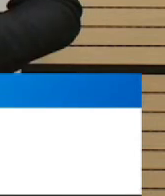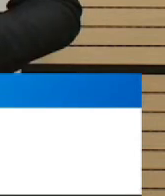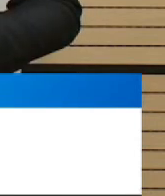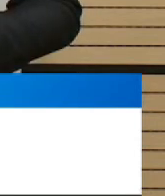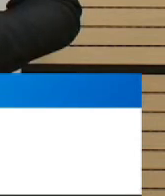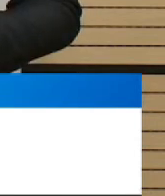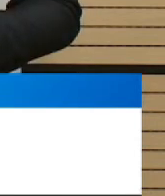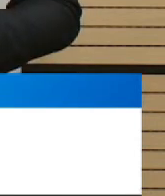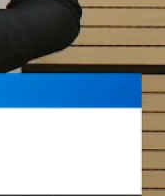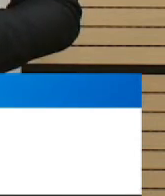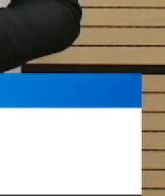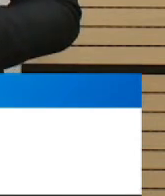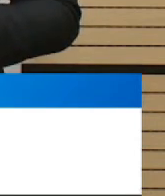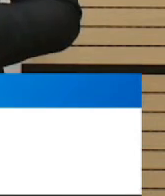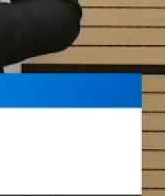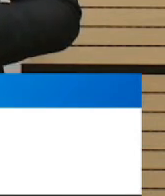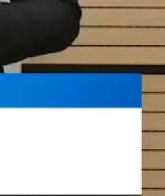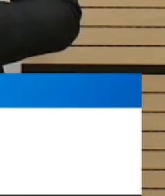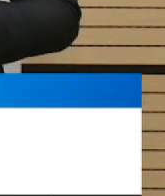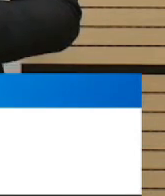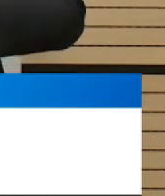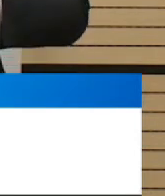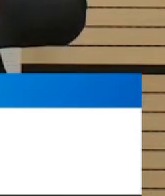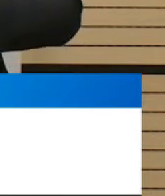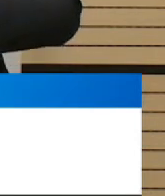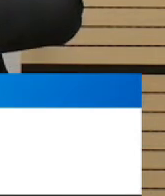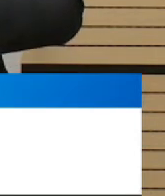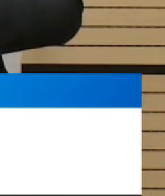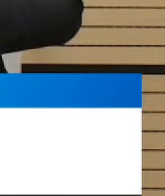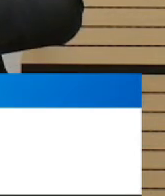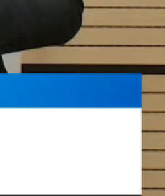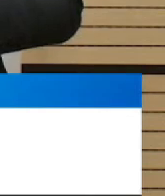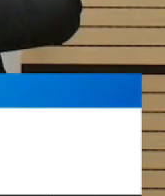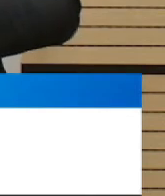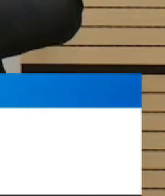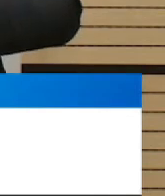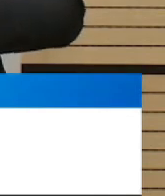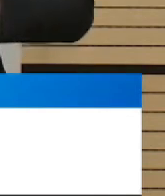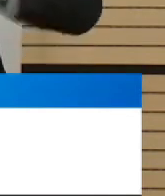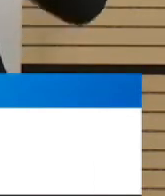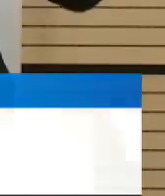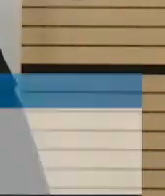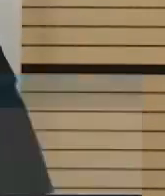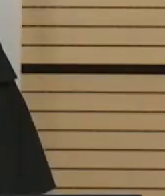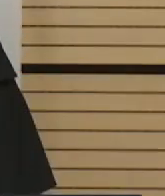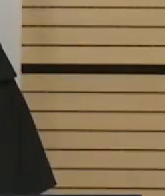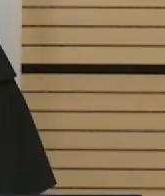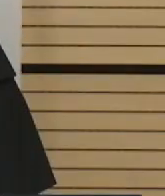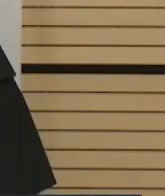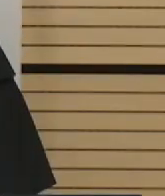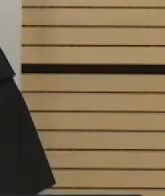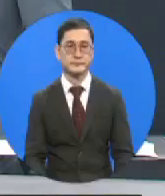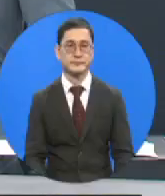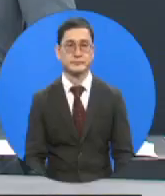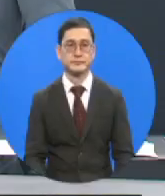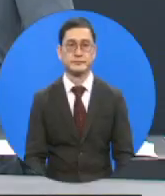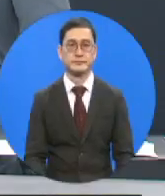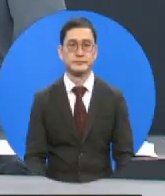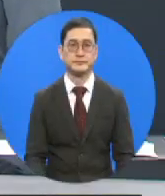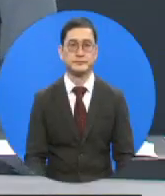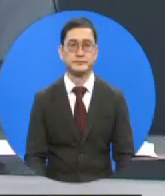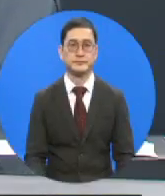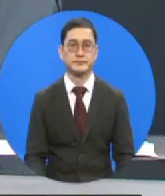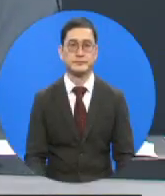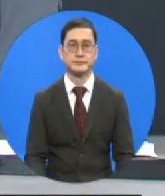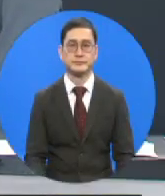한 950명에서 한 1,200명 사이에 환자가 발생할 걸로 예측을 하고 있습니다. 네, 지금 또